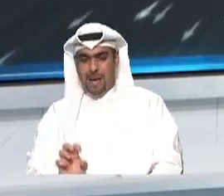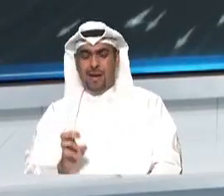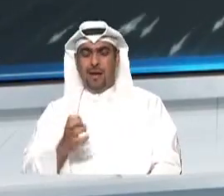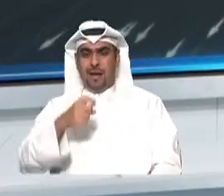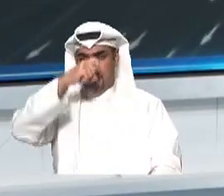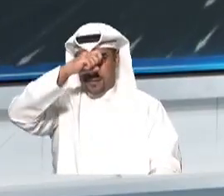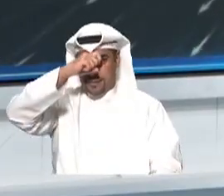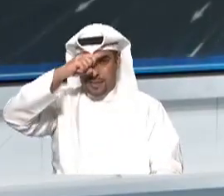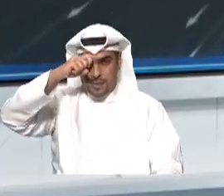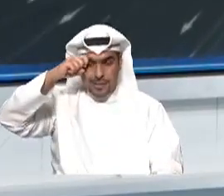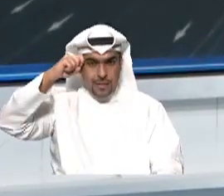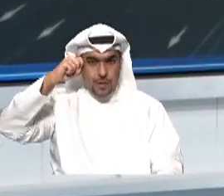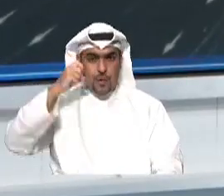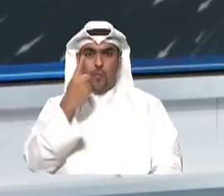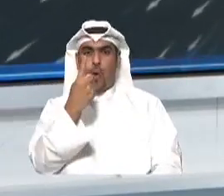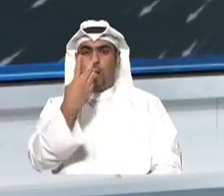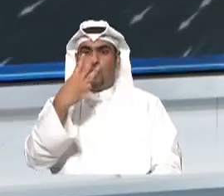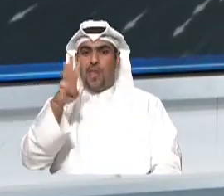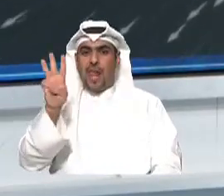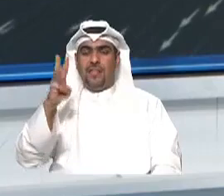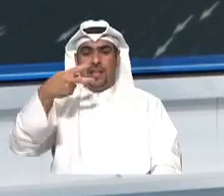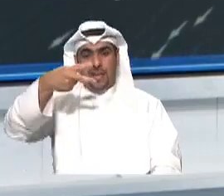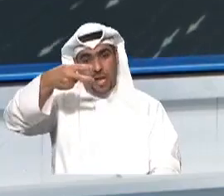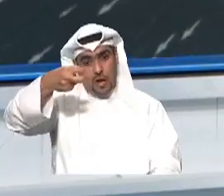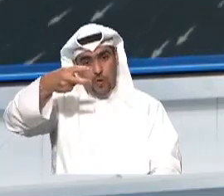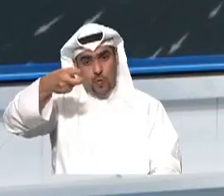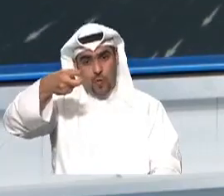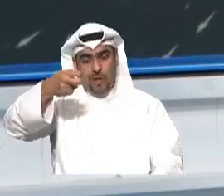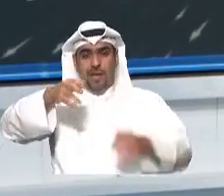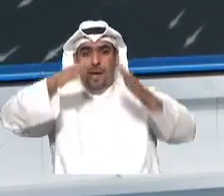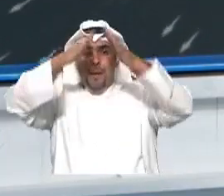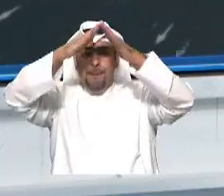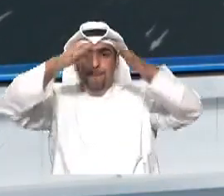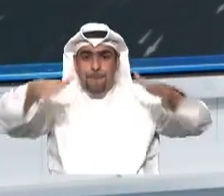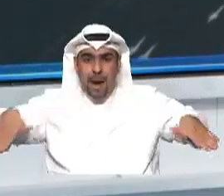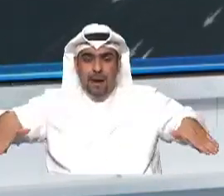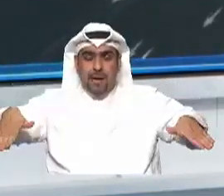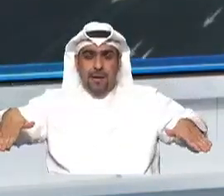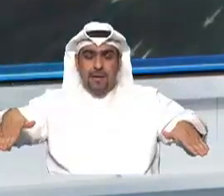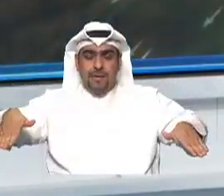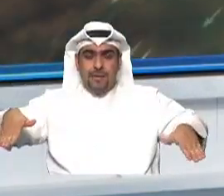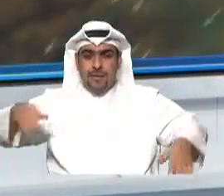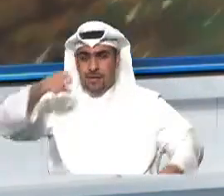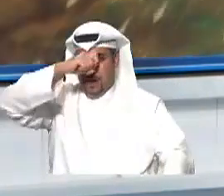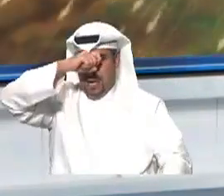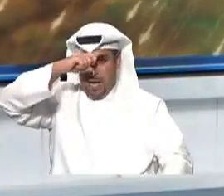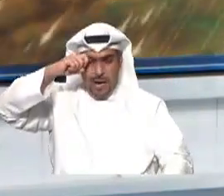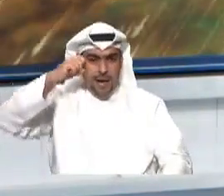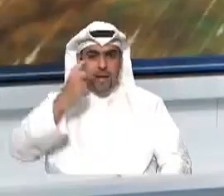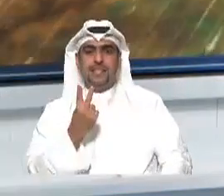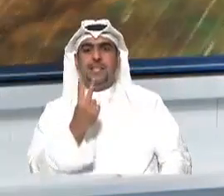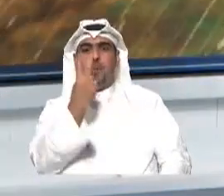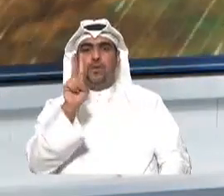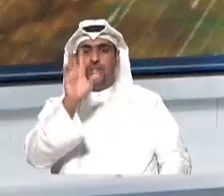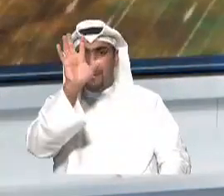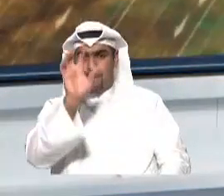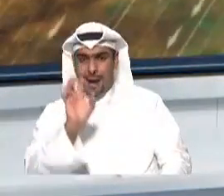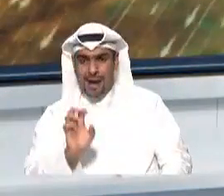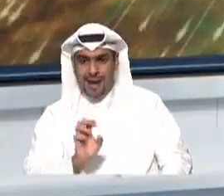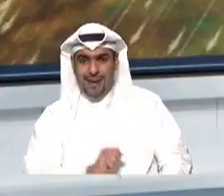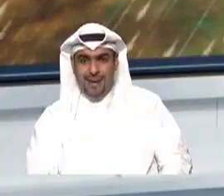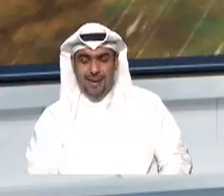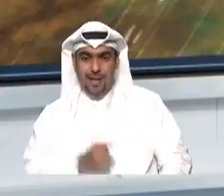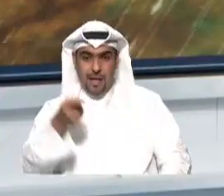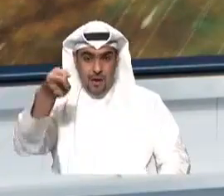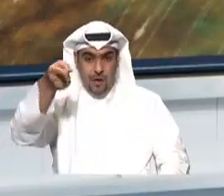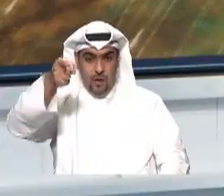31 درجة مئوية، مناطق الشمالية والشمالية الغربية من دولة الكويت قد تصل إلى 27 درجة مئوية. في مساء الغد أجواء